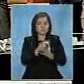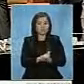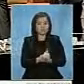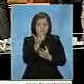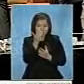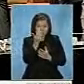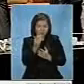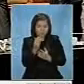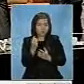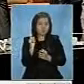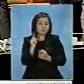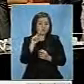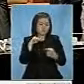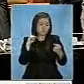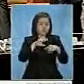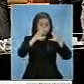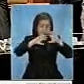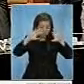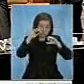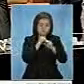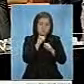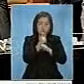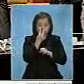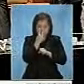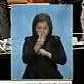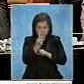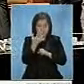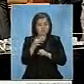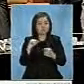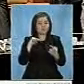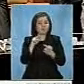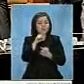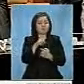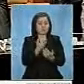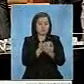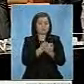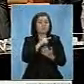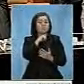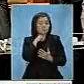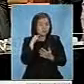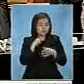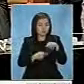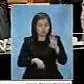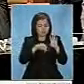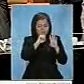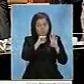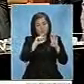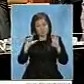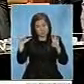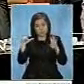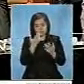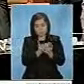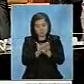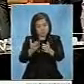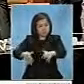งให้เห็นแล้วแล้วได้ทำงานมาให้เห็นแล้วเพราะจากระดับการขาดดุล 400,000 ล้านบาทในขณะที่ GDP ของประเท